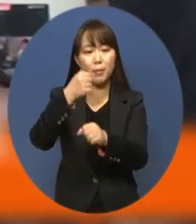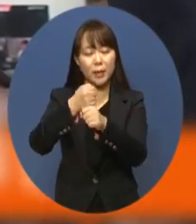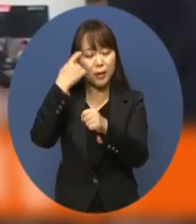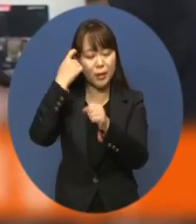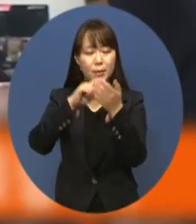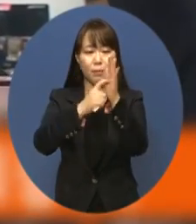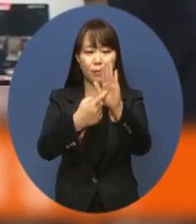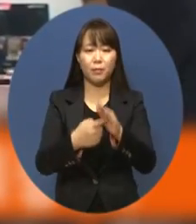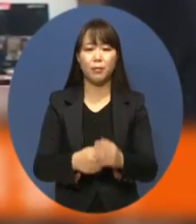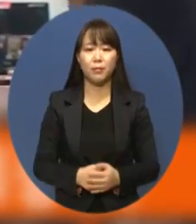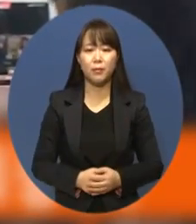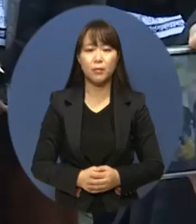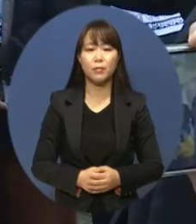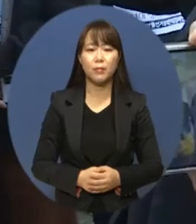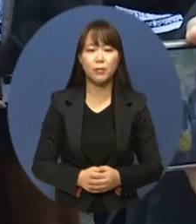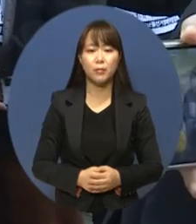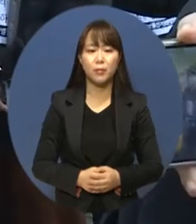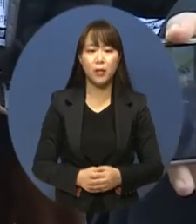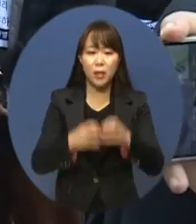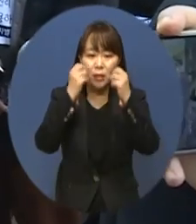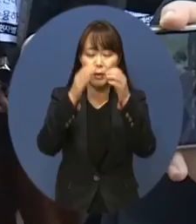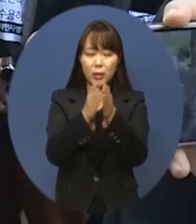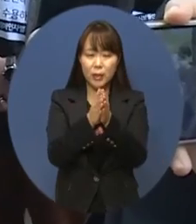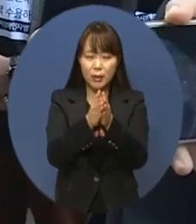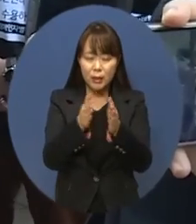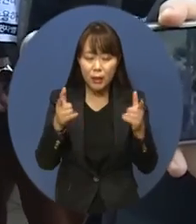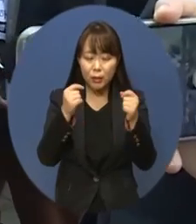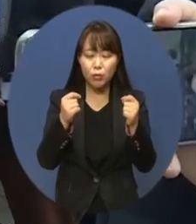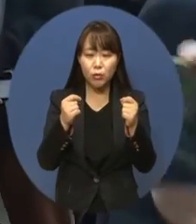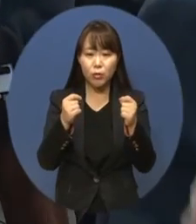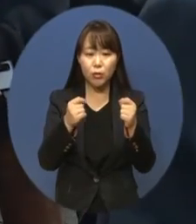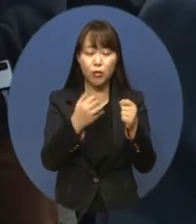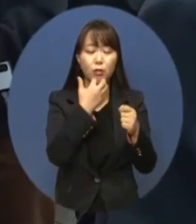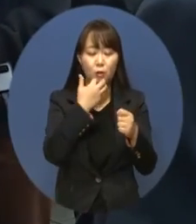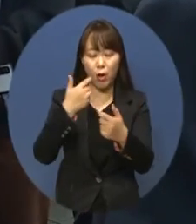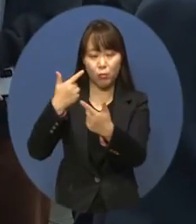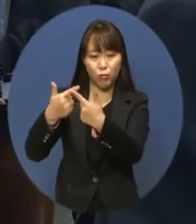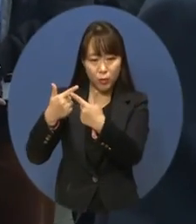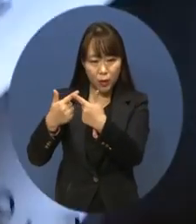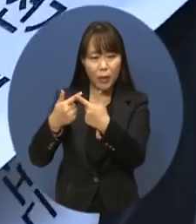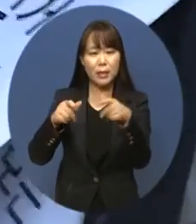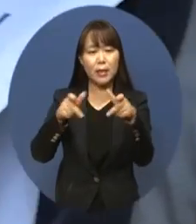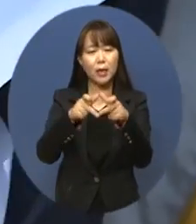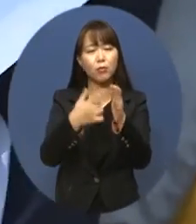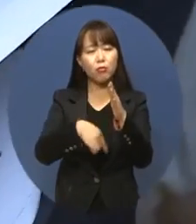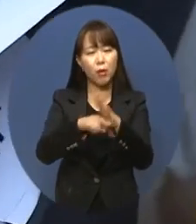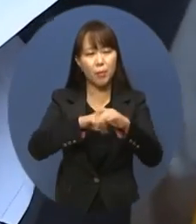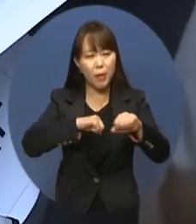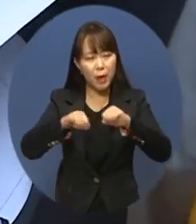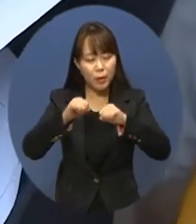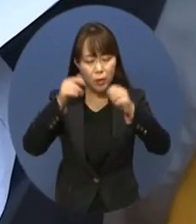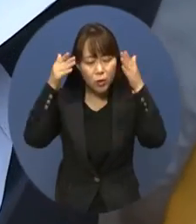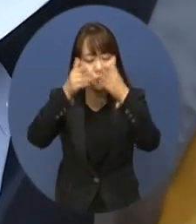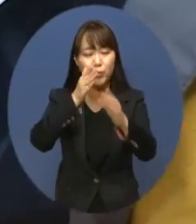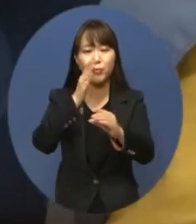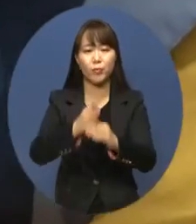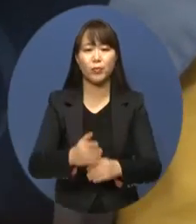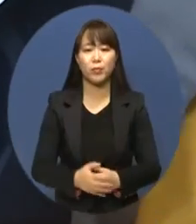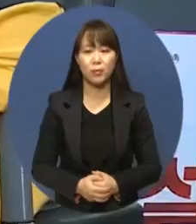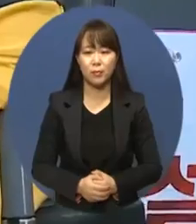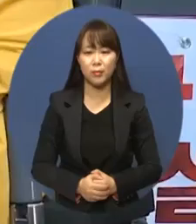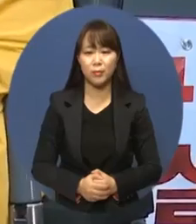드러냈습니다 새로운 시작을 맞이 안투 도시 장애인들을 위한 움직임에 귀추가 주목됩니다